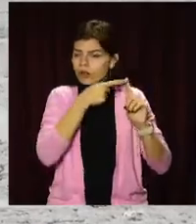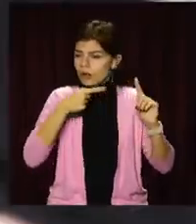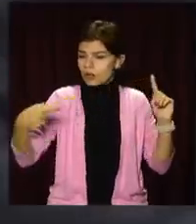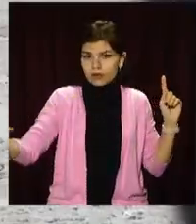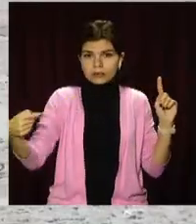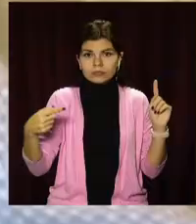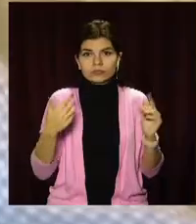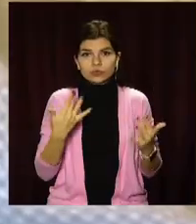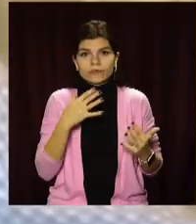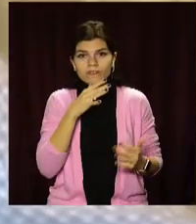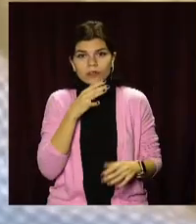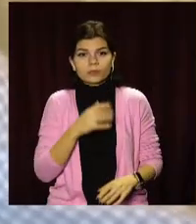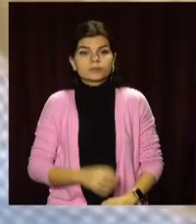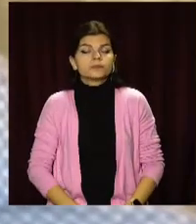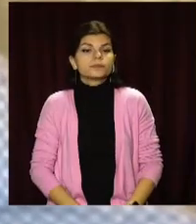українців.